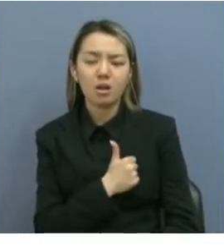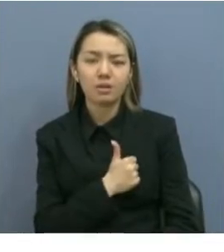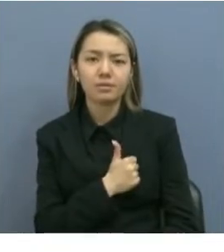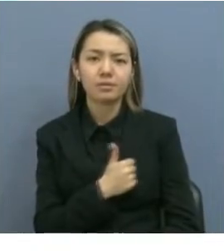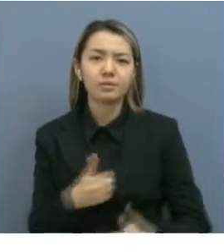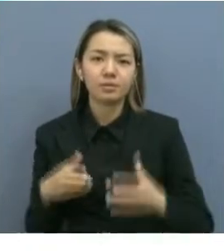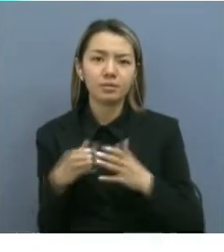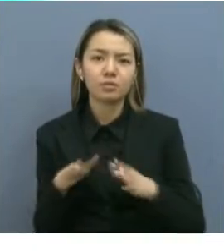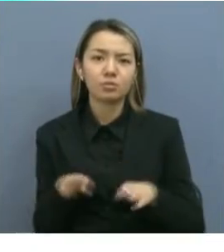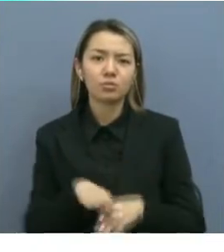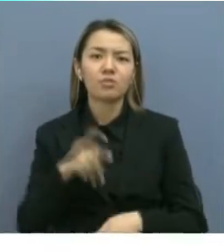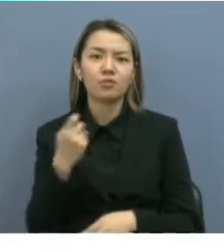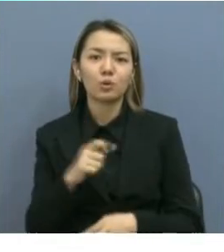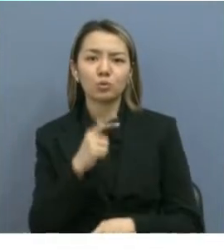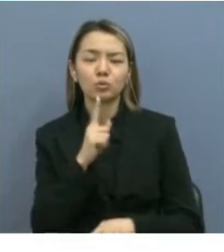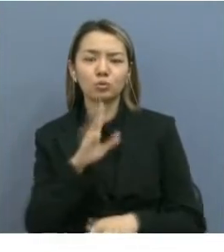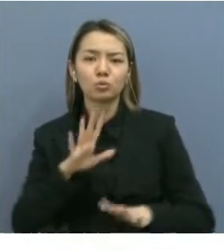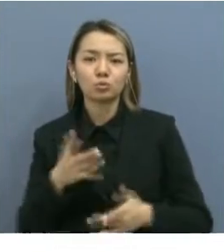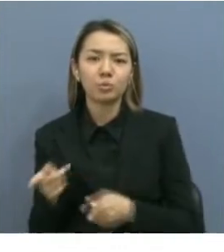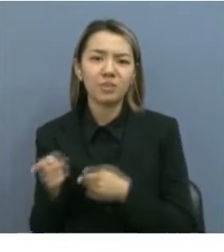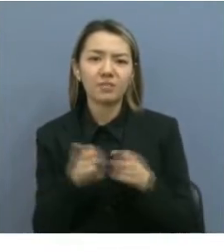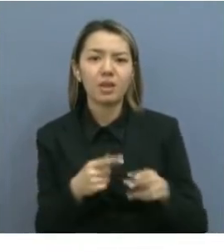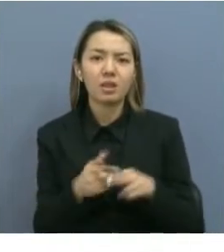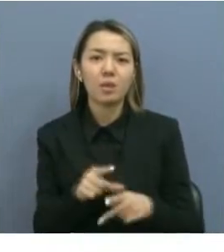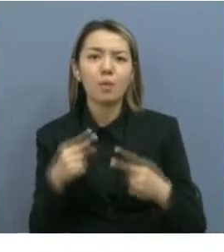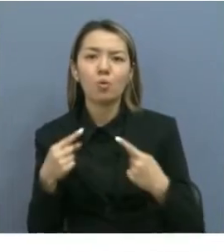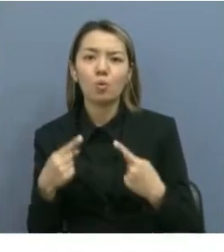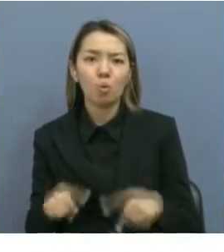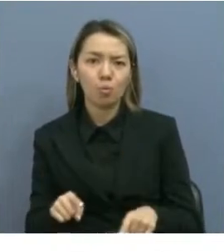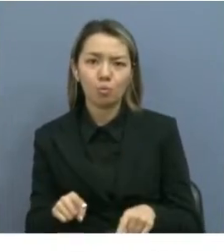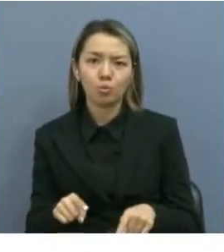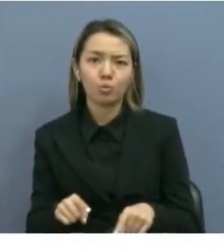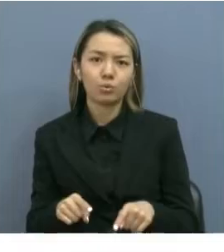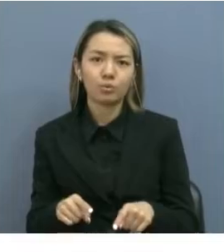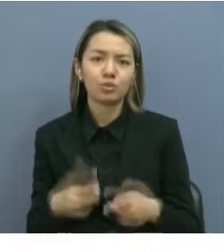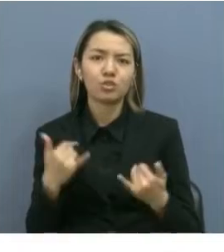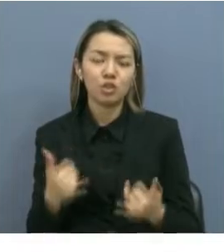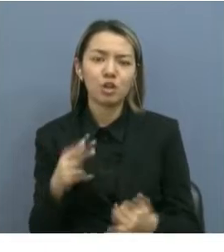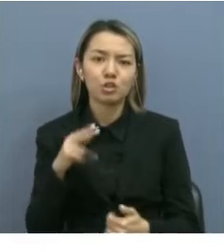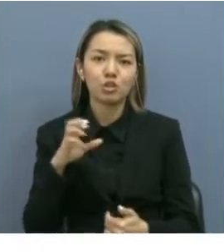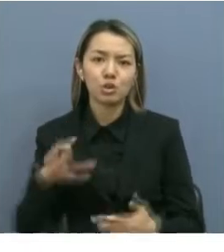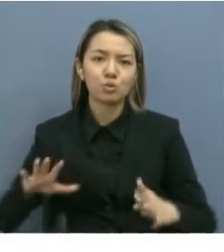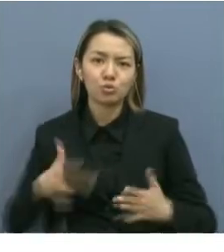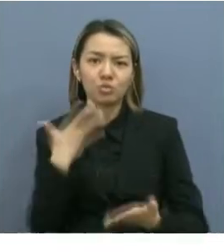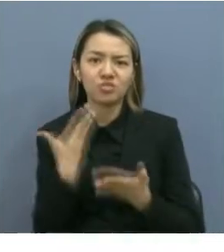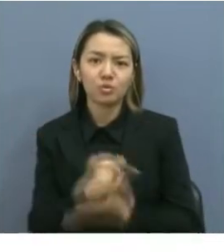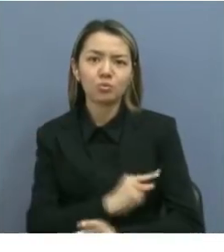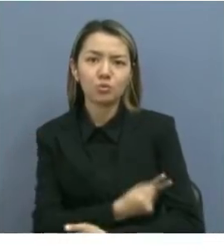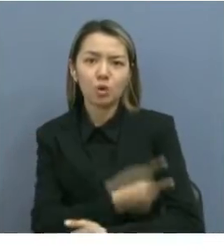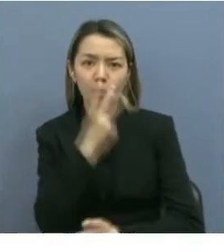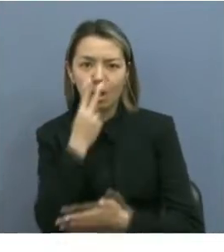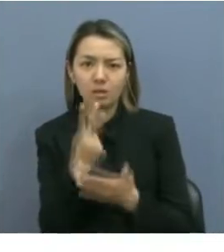әскери құрылымдарды соғыс жағдайына көшіру деген сөз. Мәселе ол турасында емес. Төтенше жағдай кезінде өз күшін